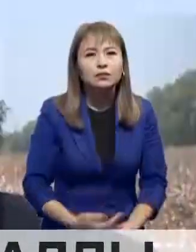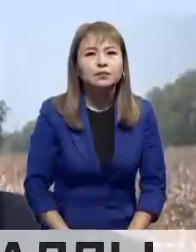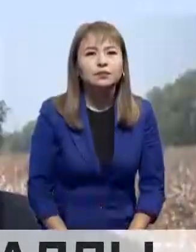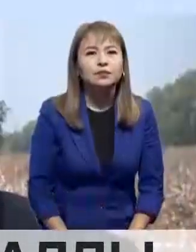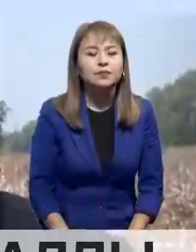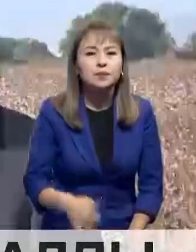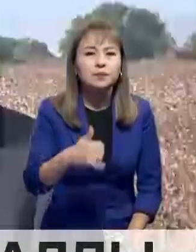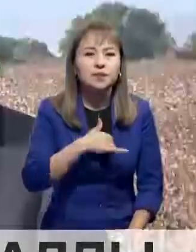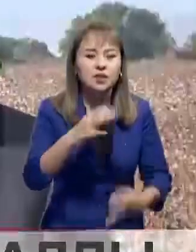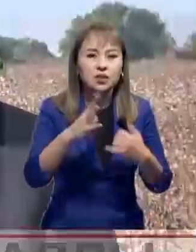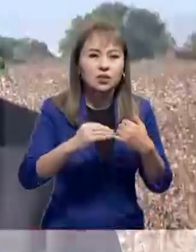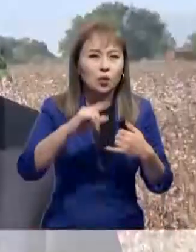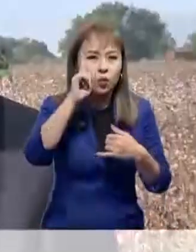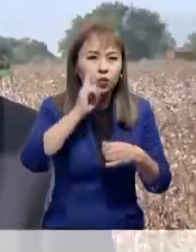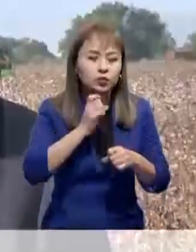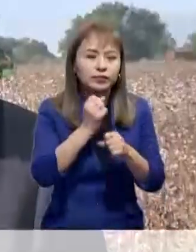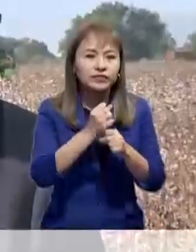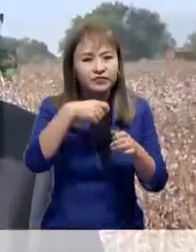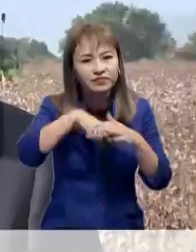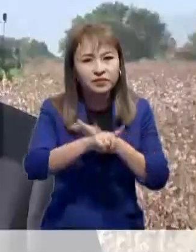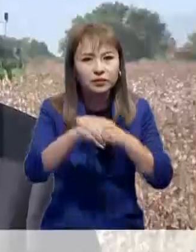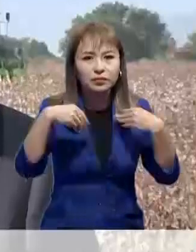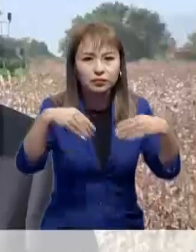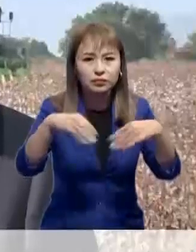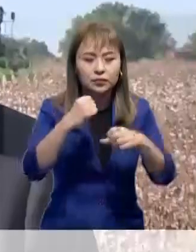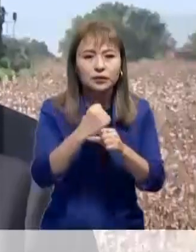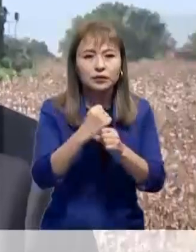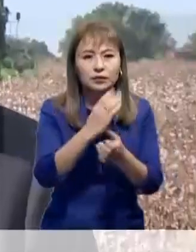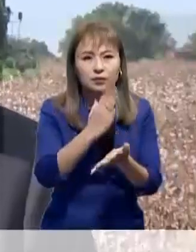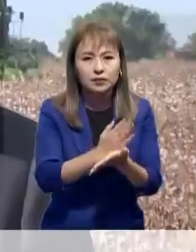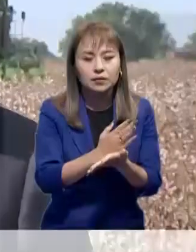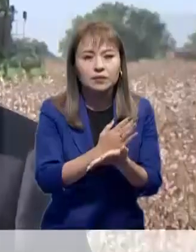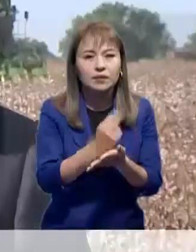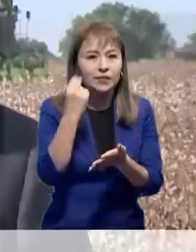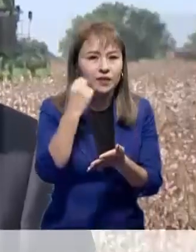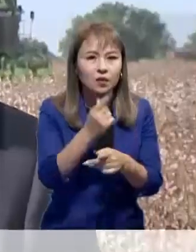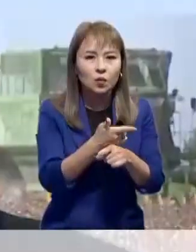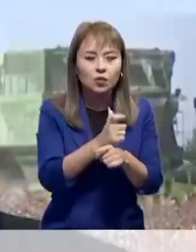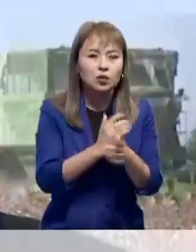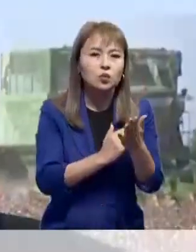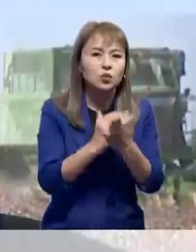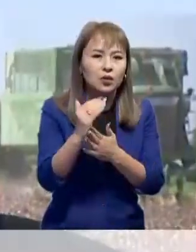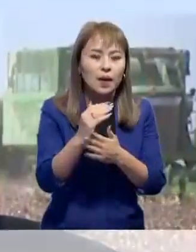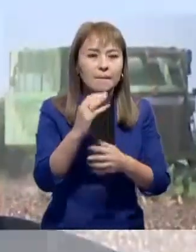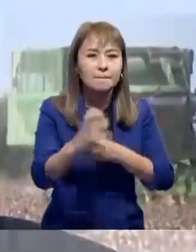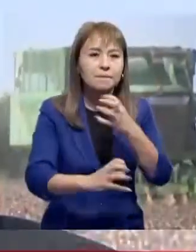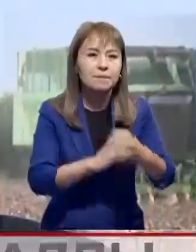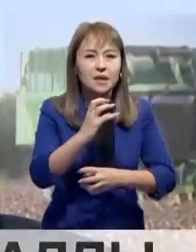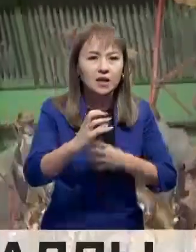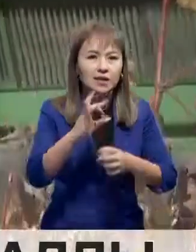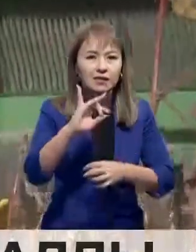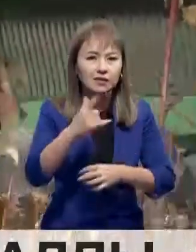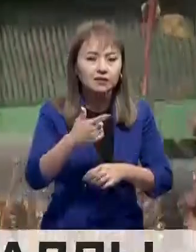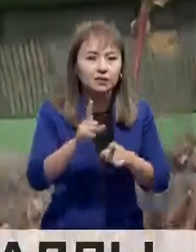жерге қолайлысын ішінен егіп жатырмыз. Ол турецкий нелердің сапасы өте жоғары, мировой рынокқа да